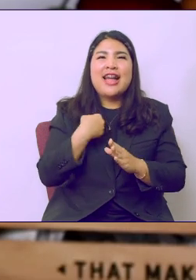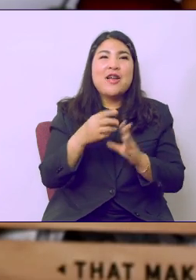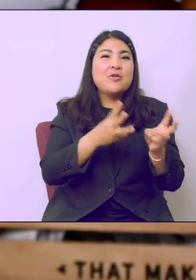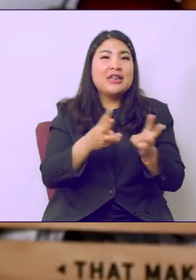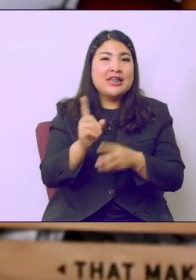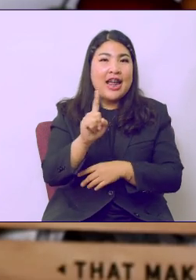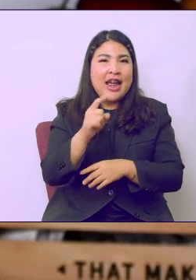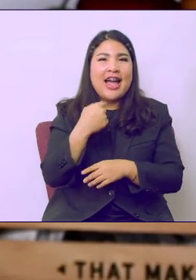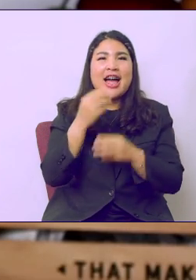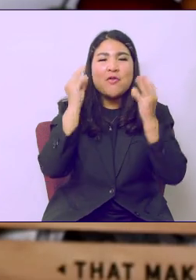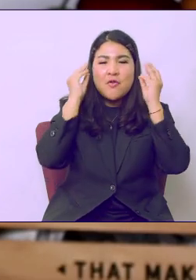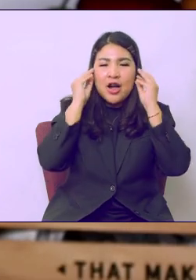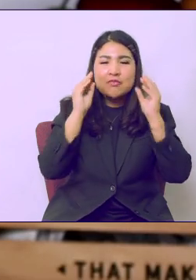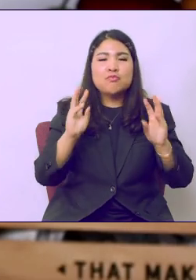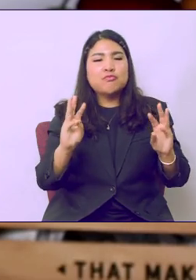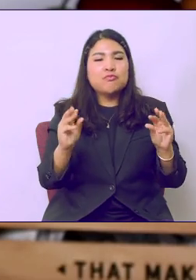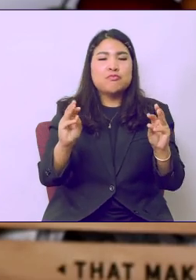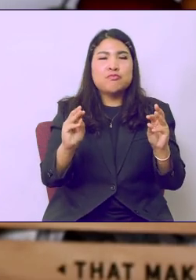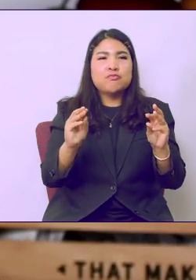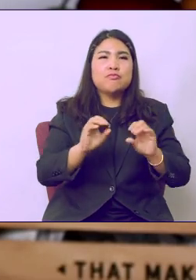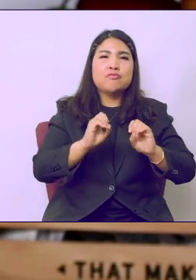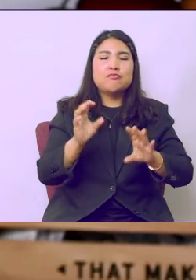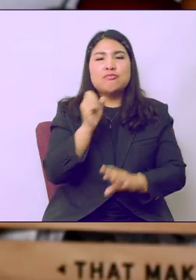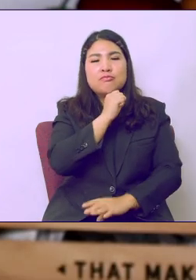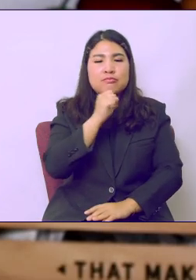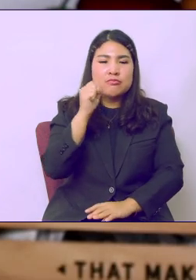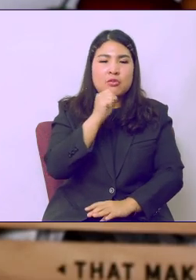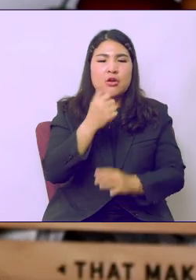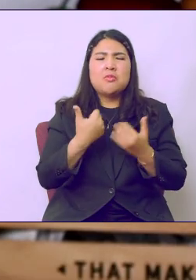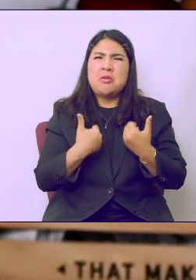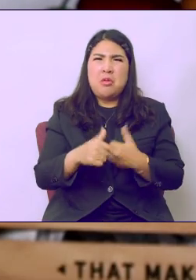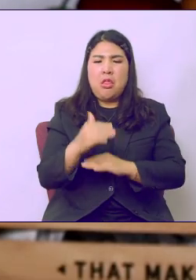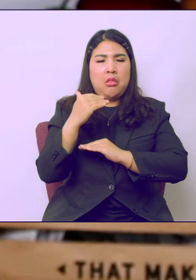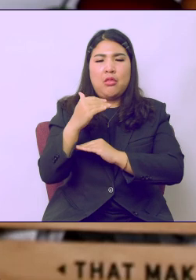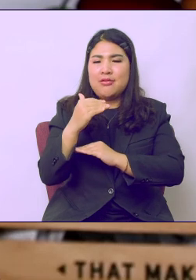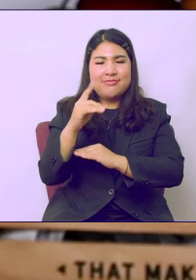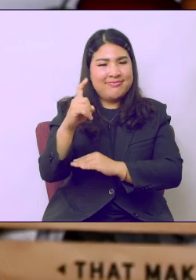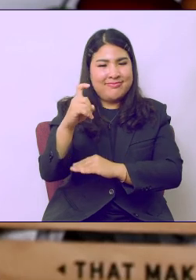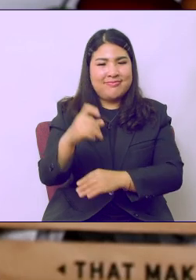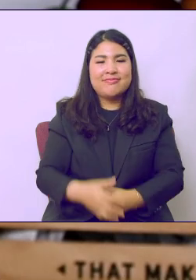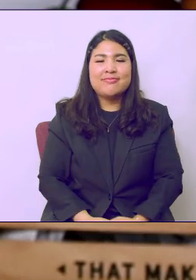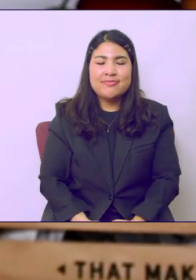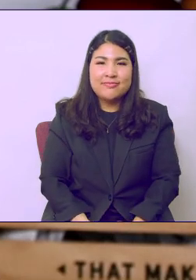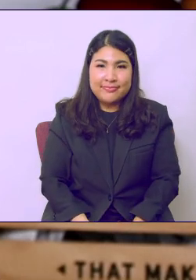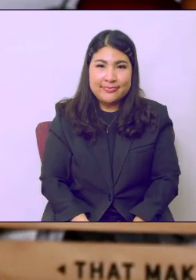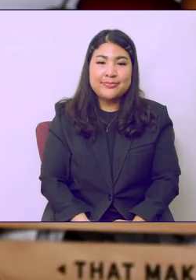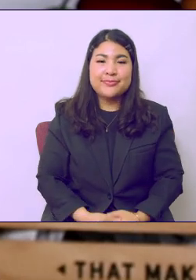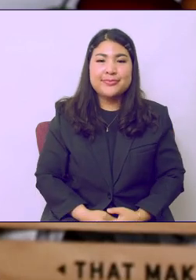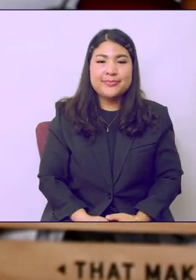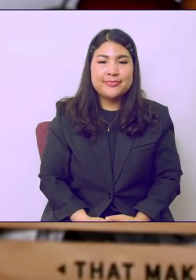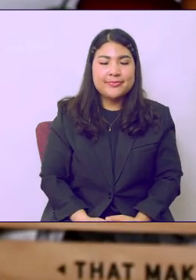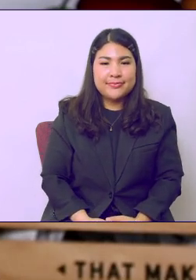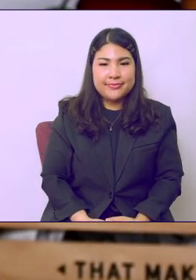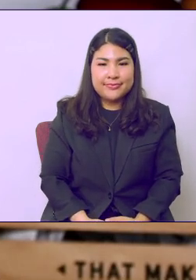ก็เป็นสมาธิชั้นนึงแล้วนะครับมันไม่อย่าอย่าตายตัวว่ามันต้องเกาะมันต้องเป็นแบบนี้แบบนี้แบบแบบนี้นะครับอ่ะนะครับ